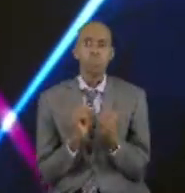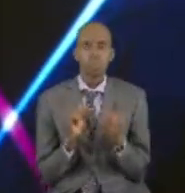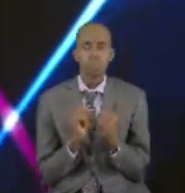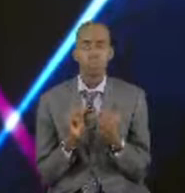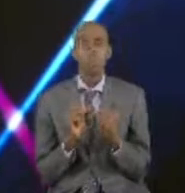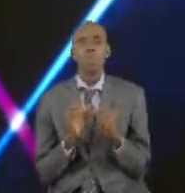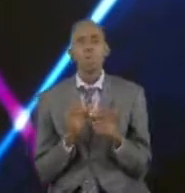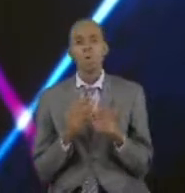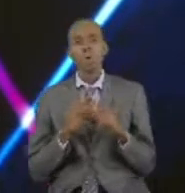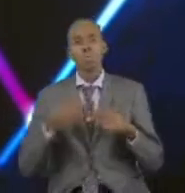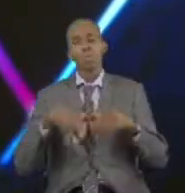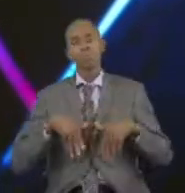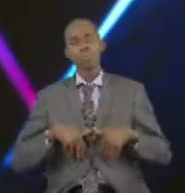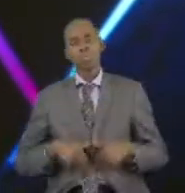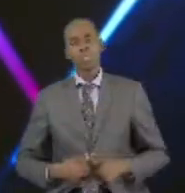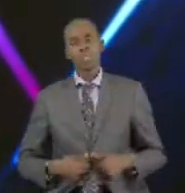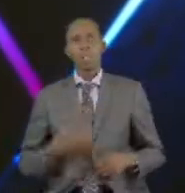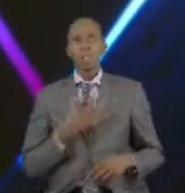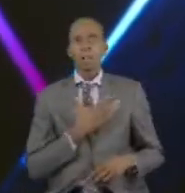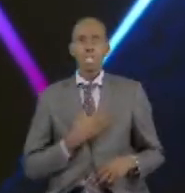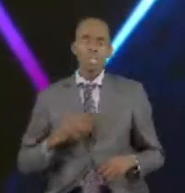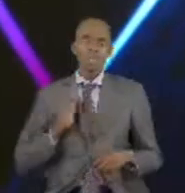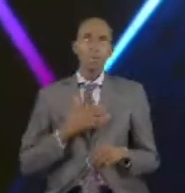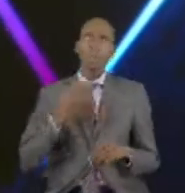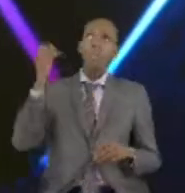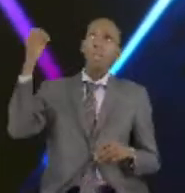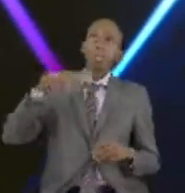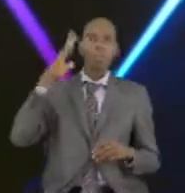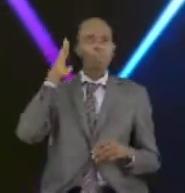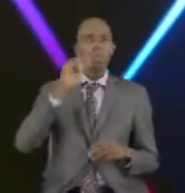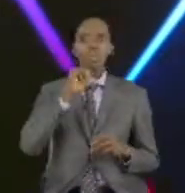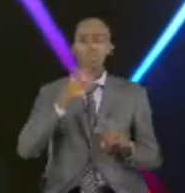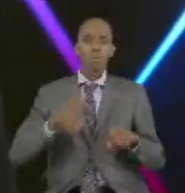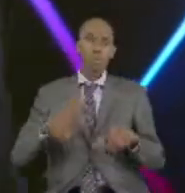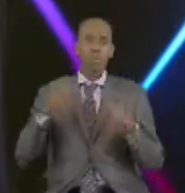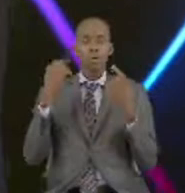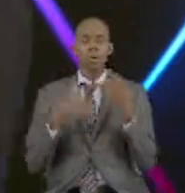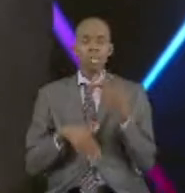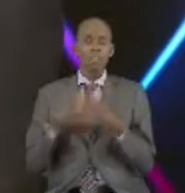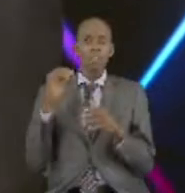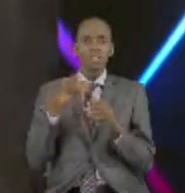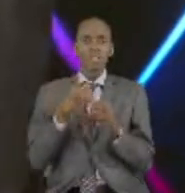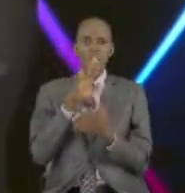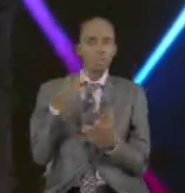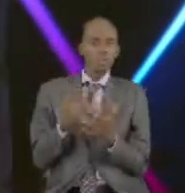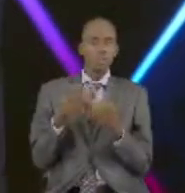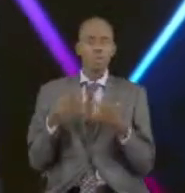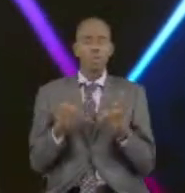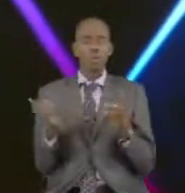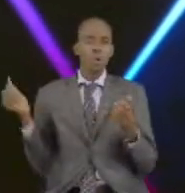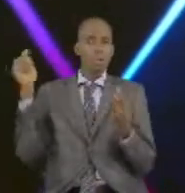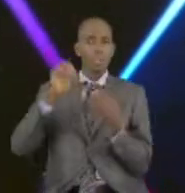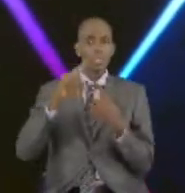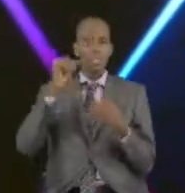devenu ternon faible et comme notre lumière ne peut plus brillé au milieu de la voie